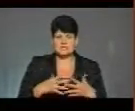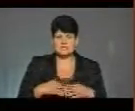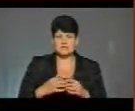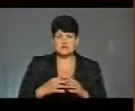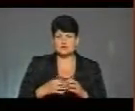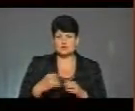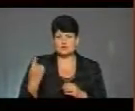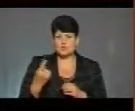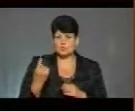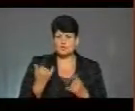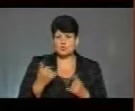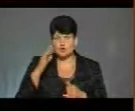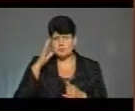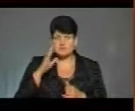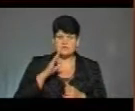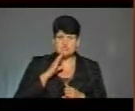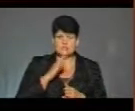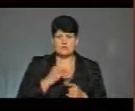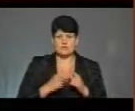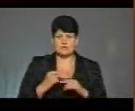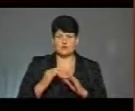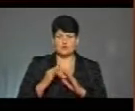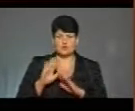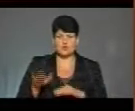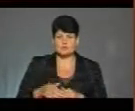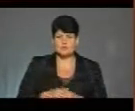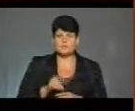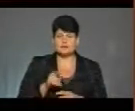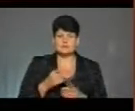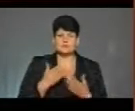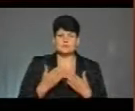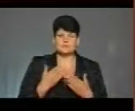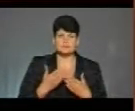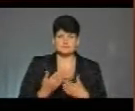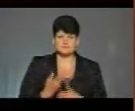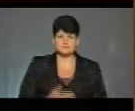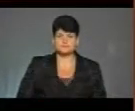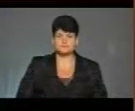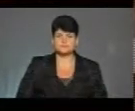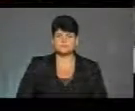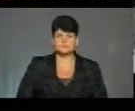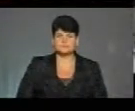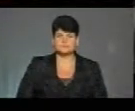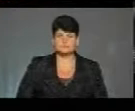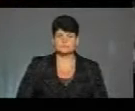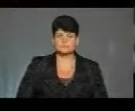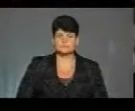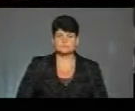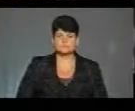області. Сьогодні хлопці та дівчата повернуться додому. З ними поспілкувалася Анжела Шова.